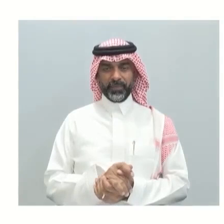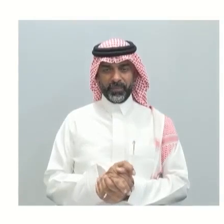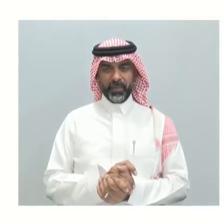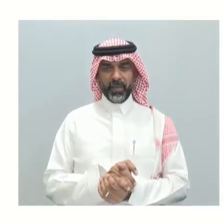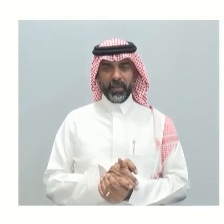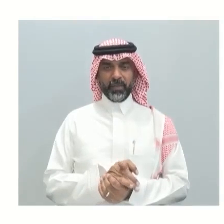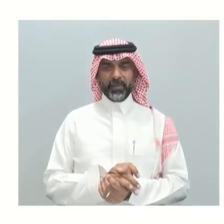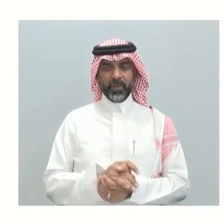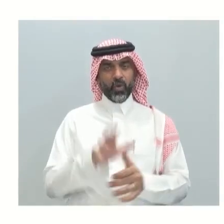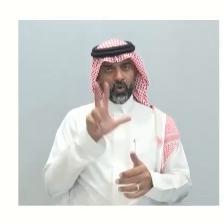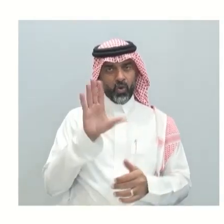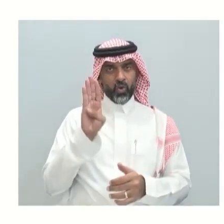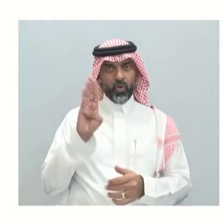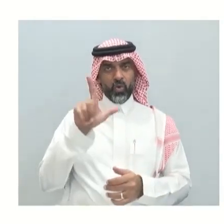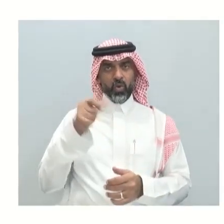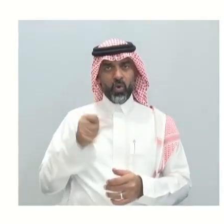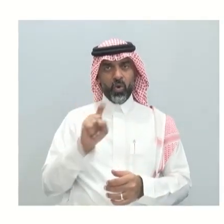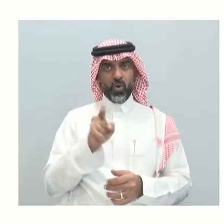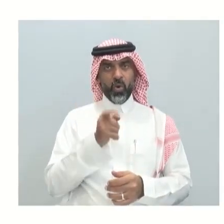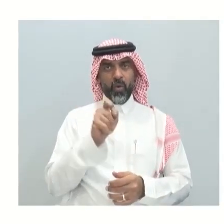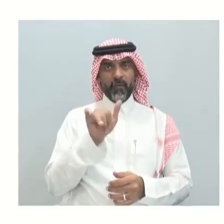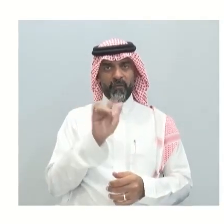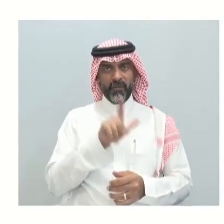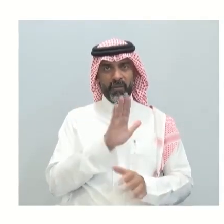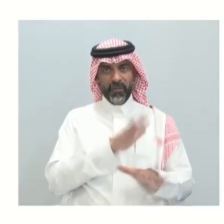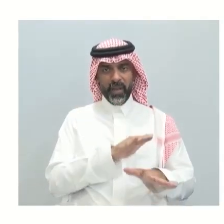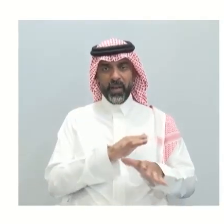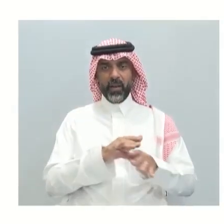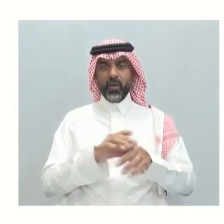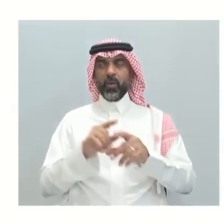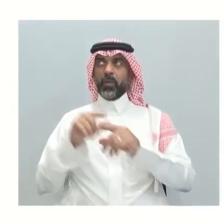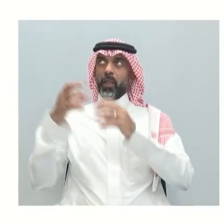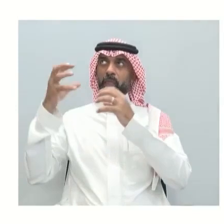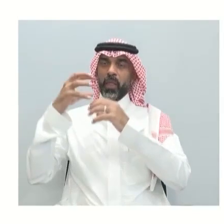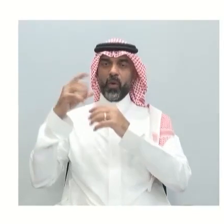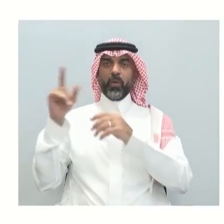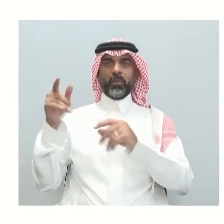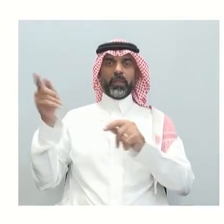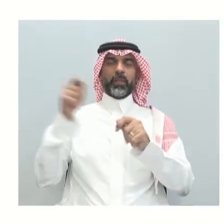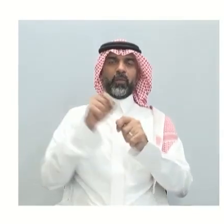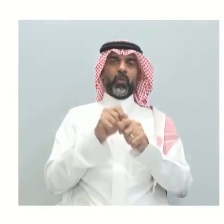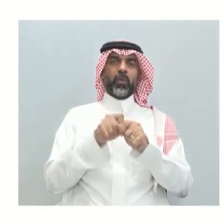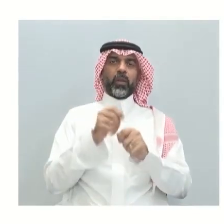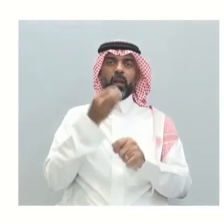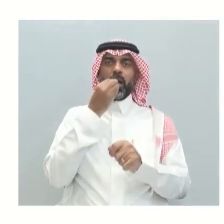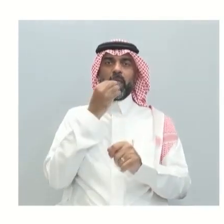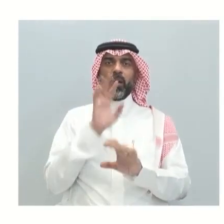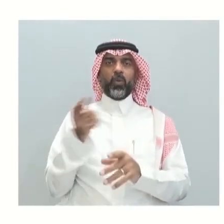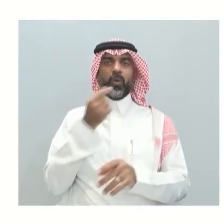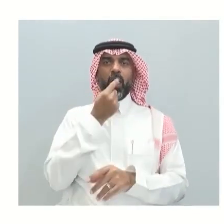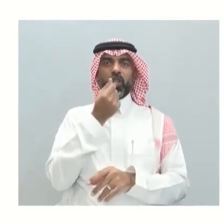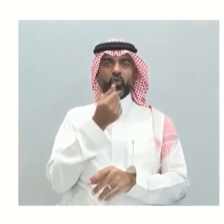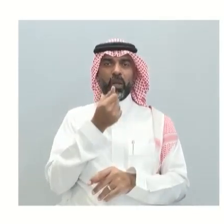تمتصه هذه الصبغات مثل صبغه الكلوروفيل سوف يكون لدينا غذاء وهو سكر الجلوكوز بالاضافه